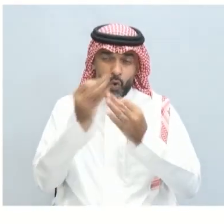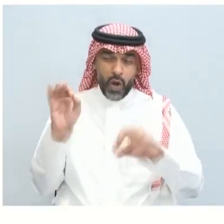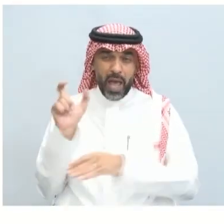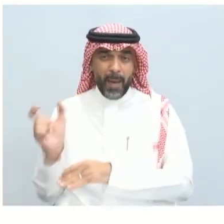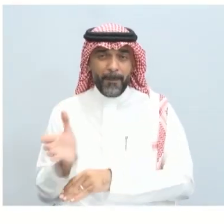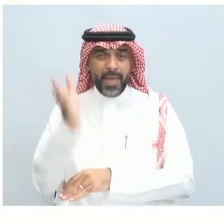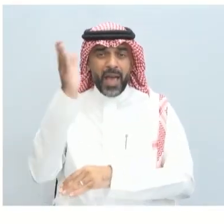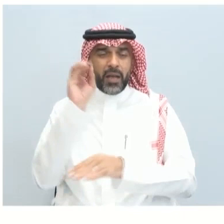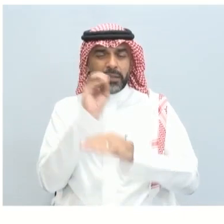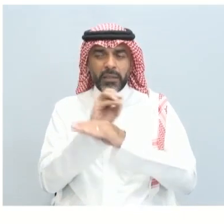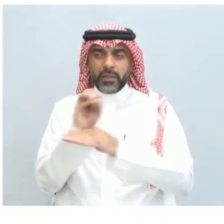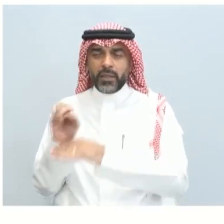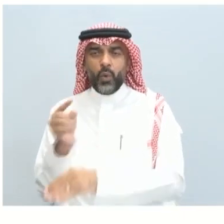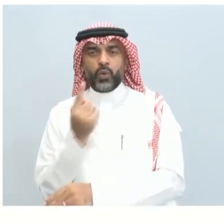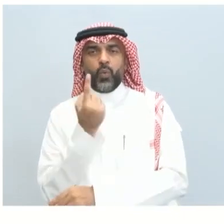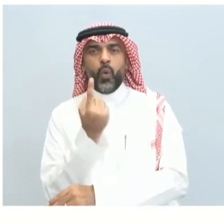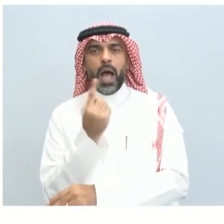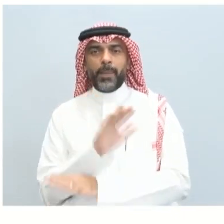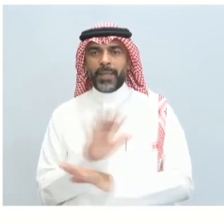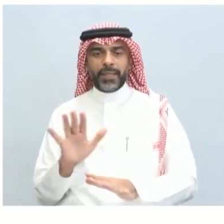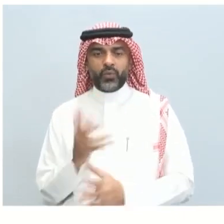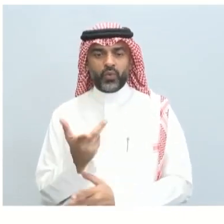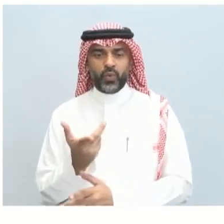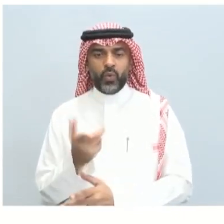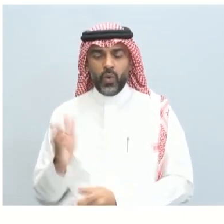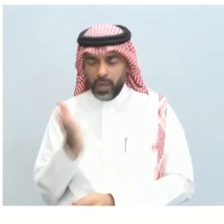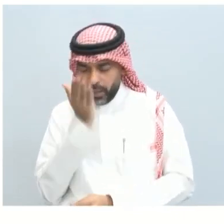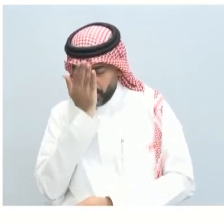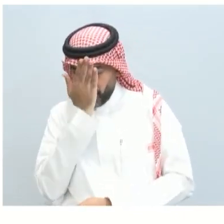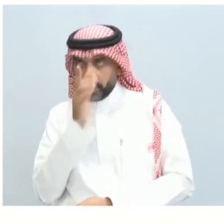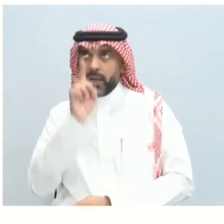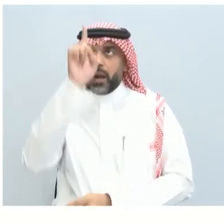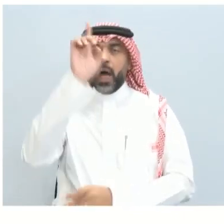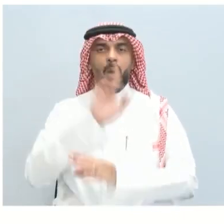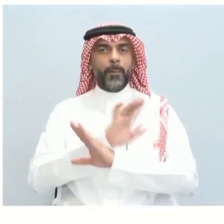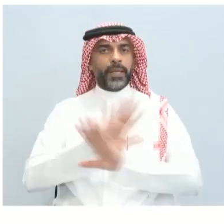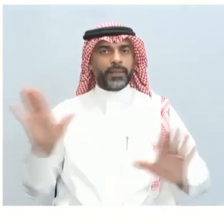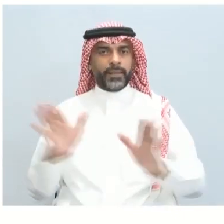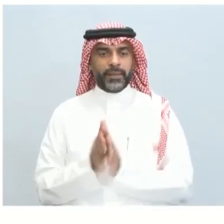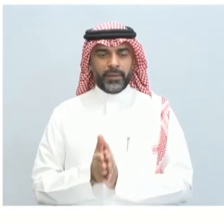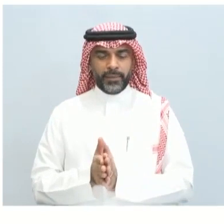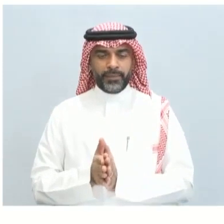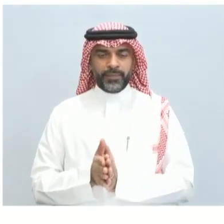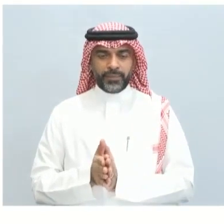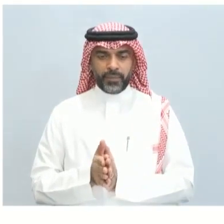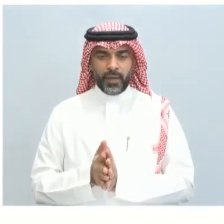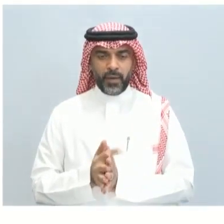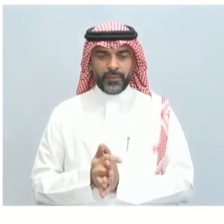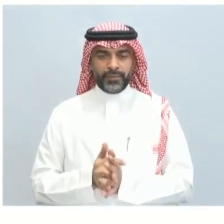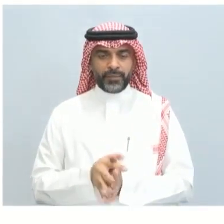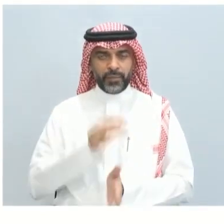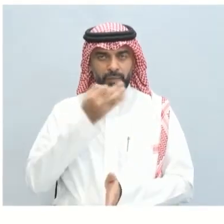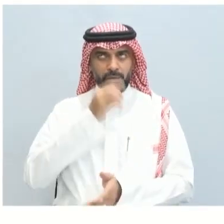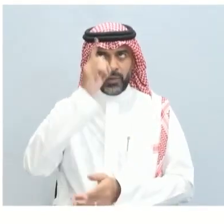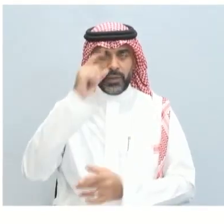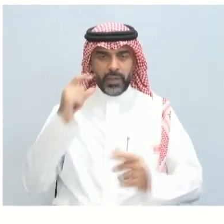دعوتهم واحده وهي عباده الله وحده لا شريك له وشرائعهم مختلفه قال تعالى